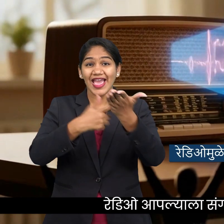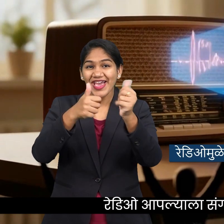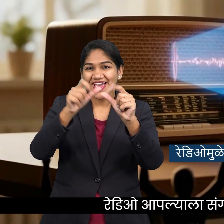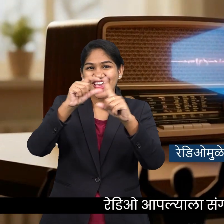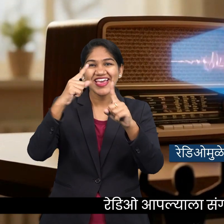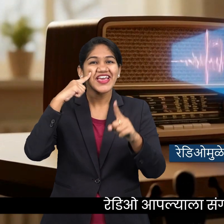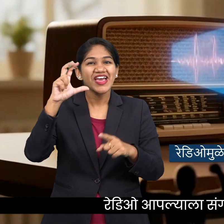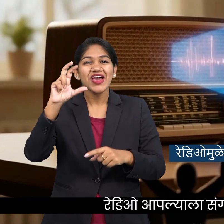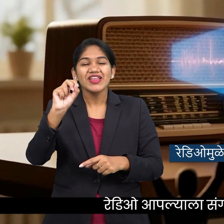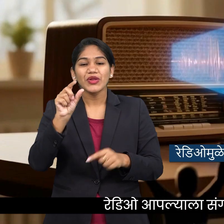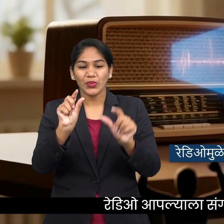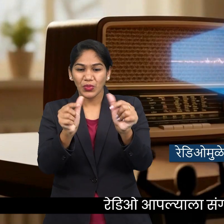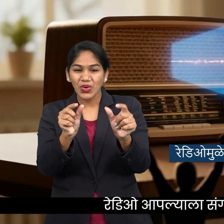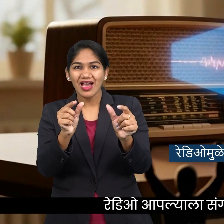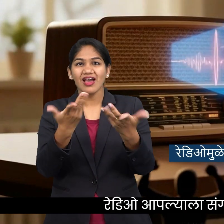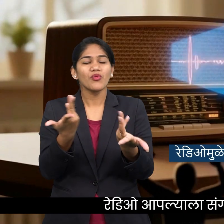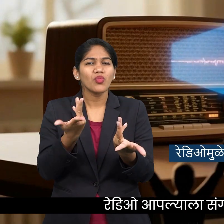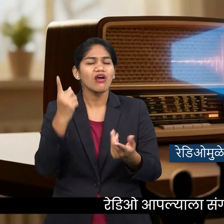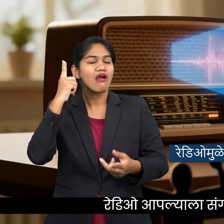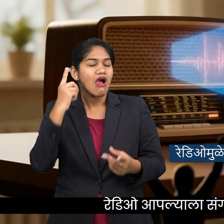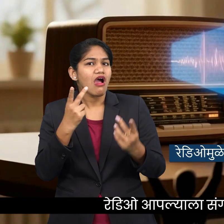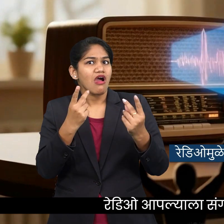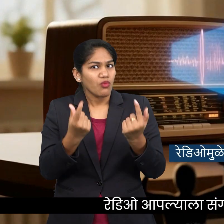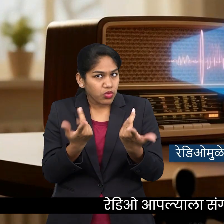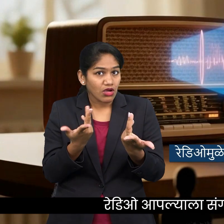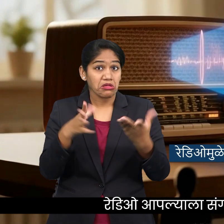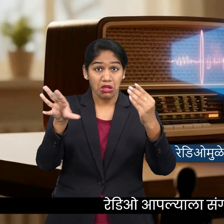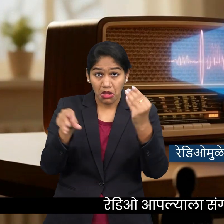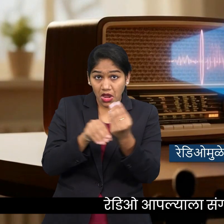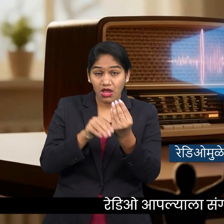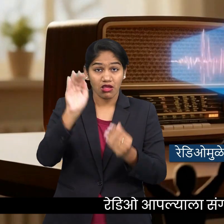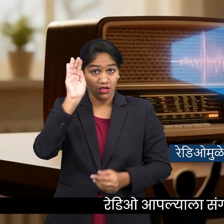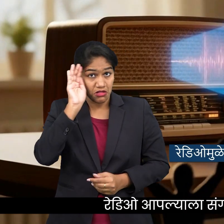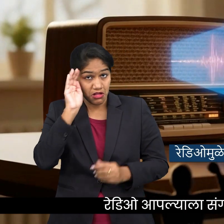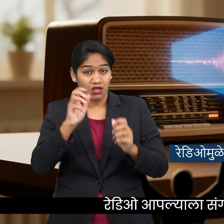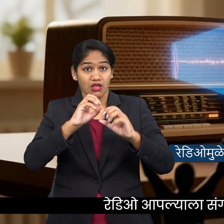रेडिओ आपल्याला संगीत, बातम्या आणि मुलाखती ऐकू देतो.